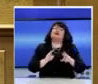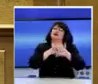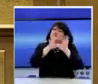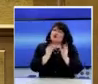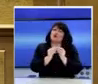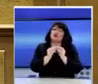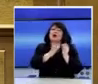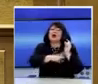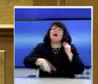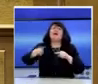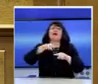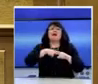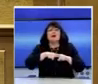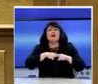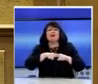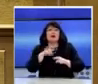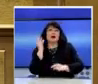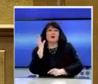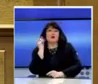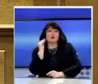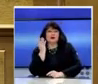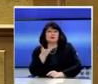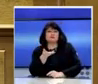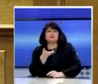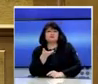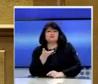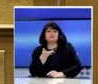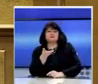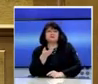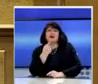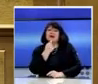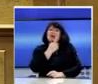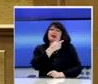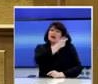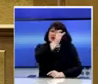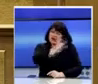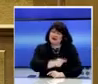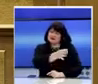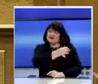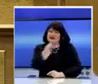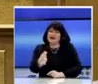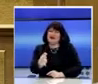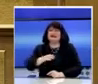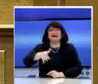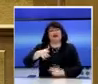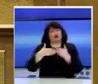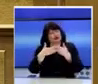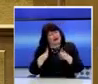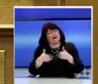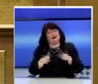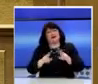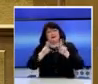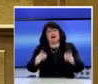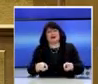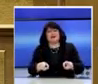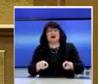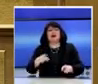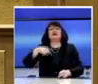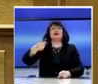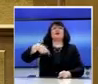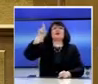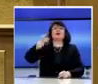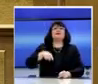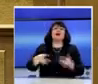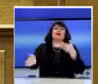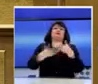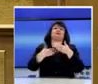σε όλη τη χώρα σας ακούν τη μια μέρα να ανακοινώνεται πιθανό άνοιγμα της αγοράς, την άλλη λουκέτο